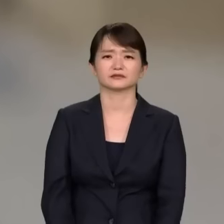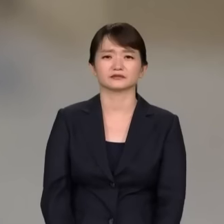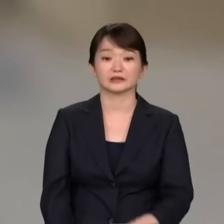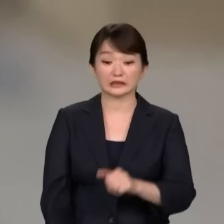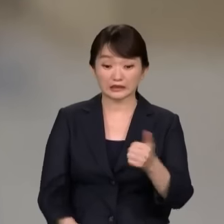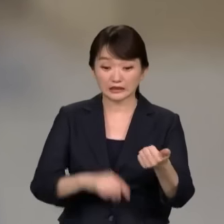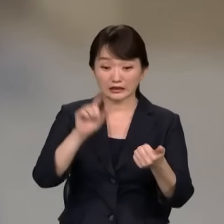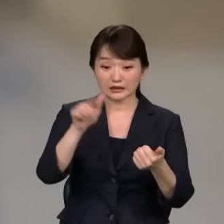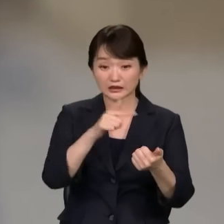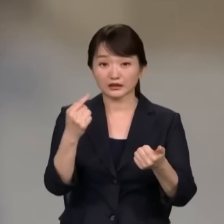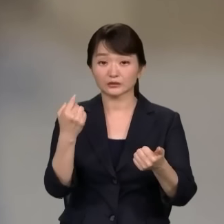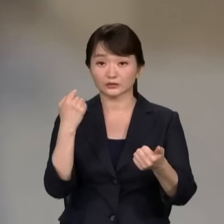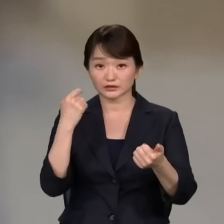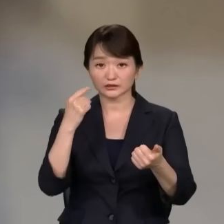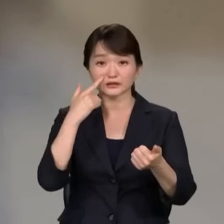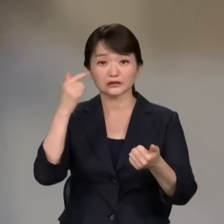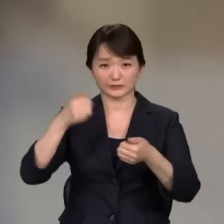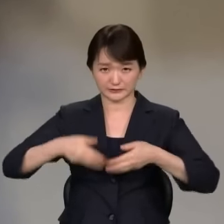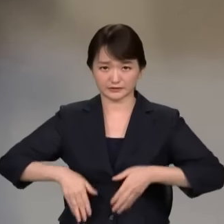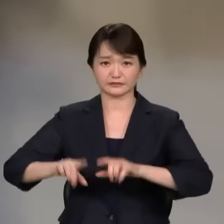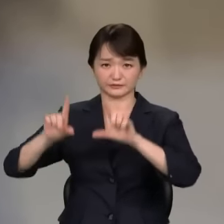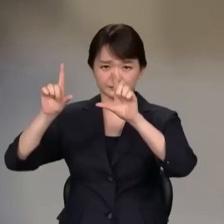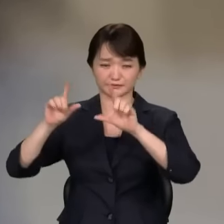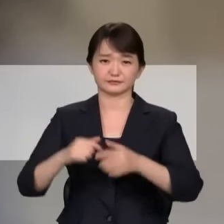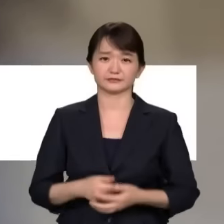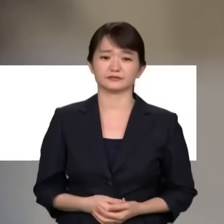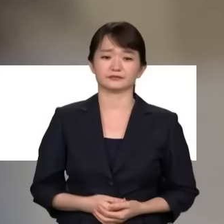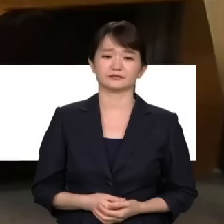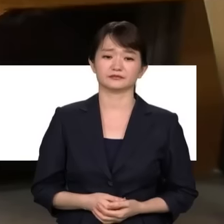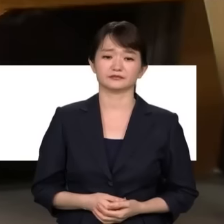숨지기 하루 전 아빠 생일이었습니다.